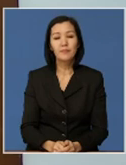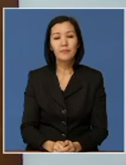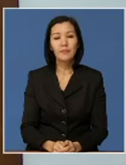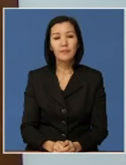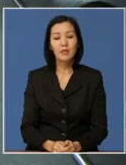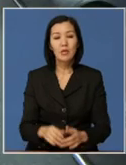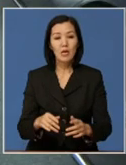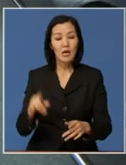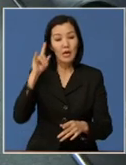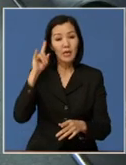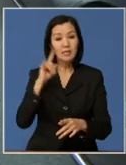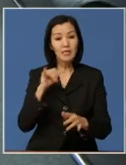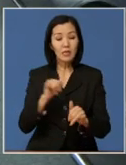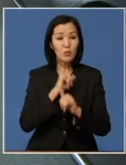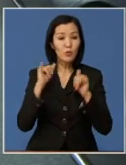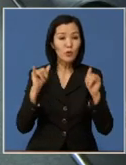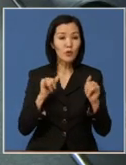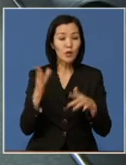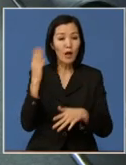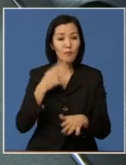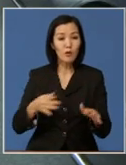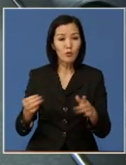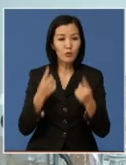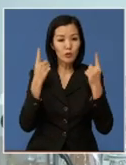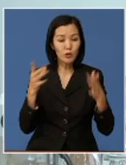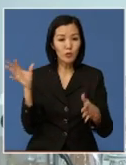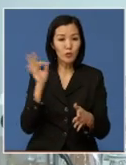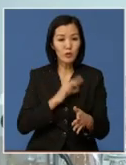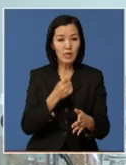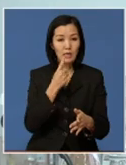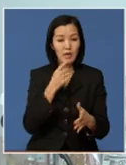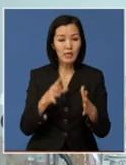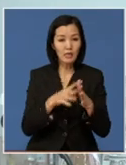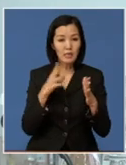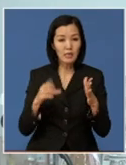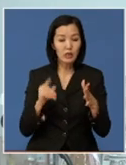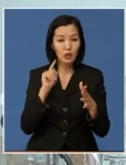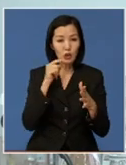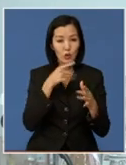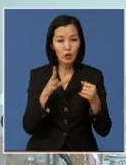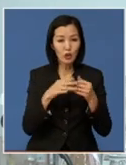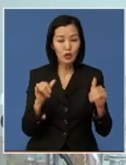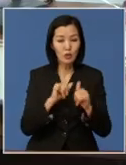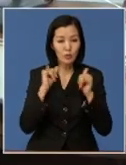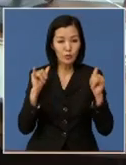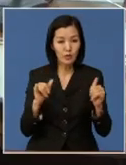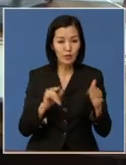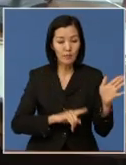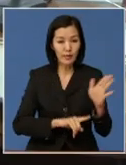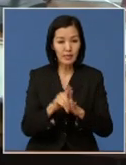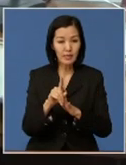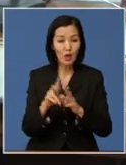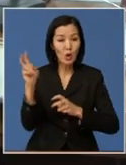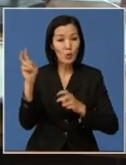Еліміздің өркендеуіне Алматы облысы да сүбелі үлес қосып келеді. Өңірде қан қызылшасы мен жүгері алқаптарының аумағы ұлғайып, өңдеу ісі жолға қойылды. Өндіріспен